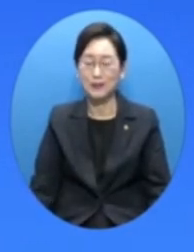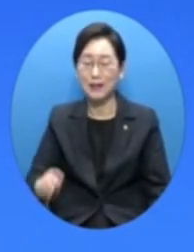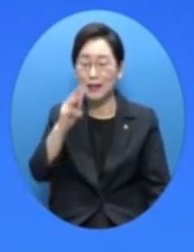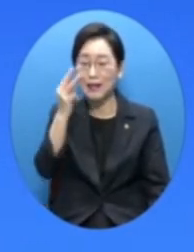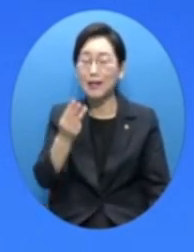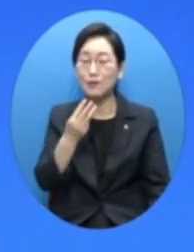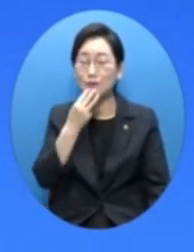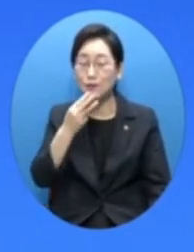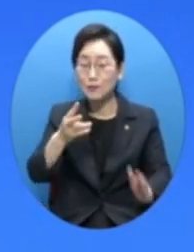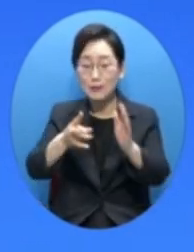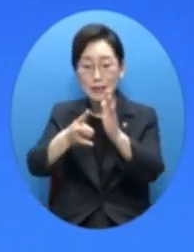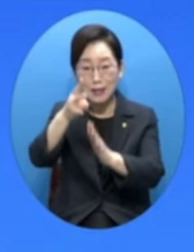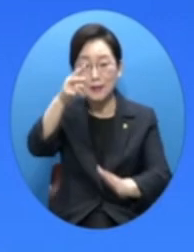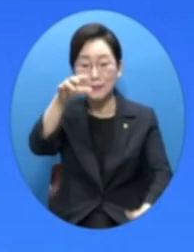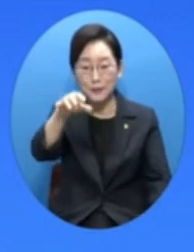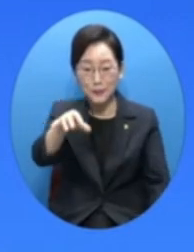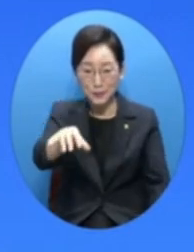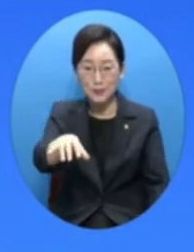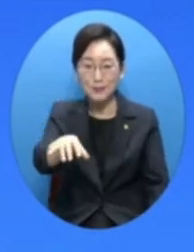예루살렘에